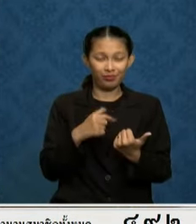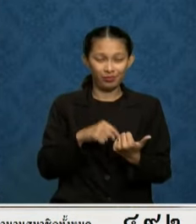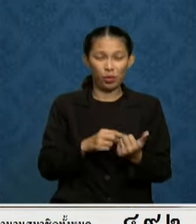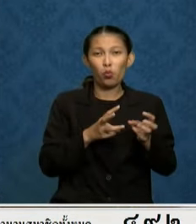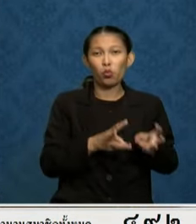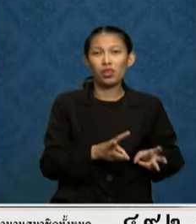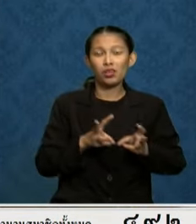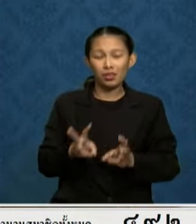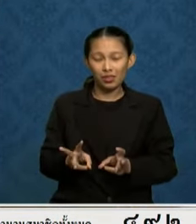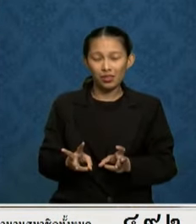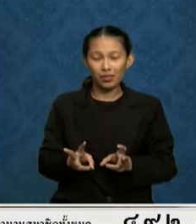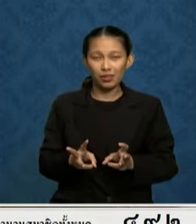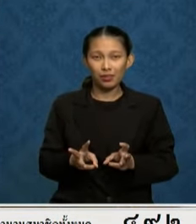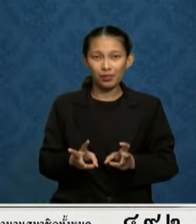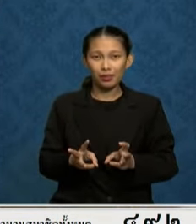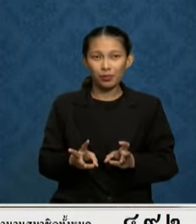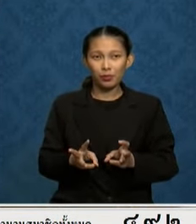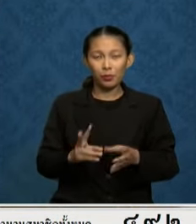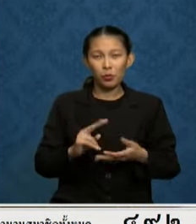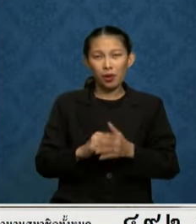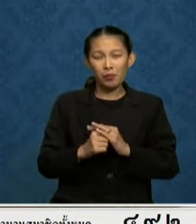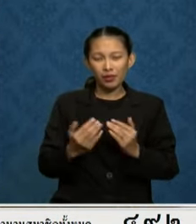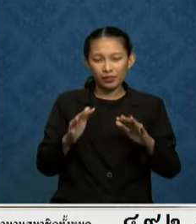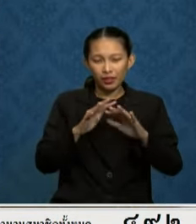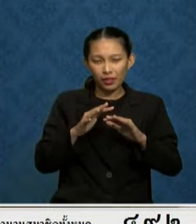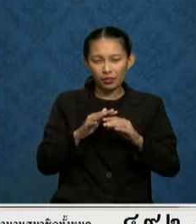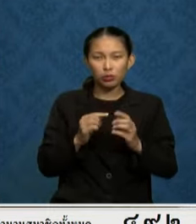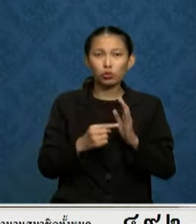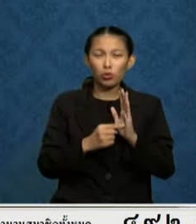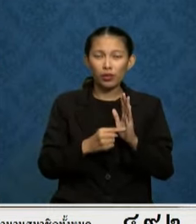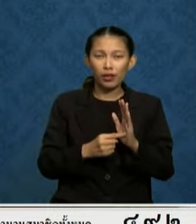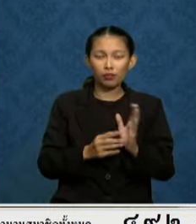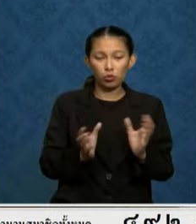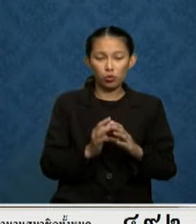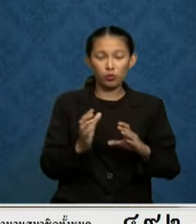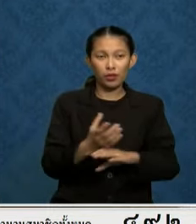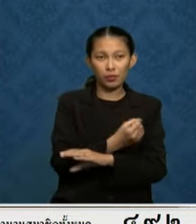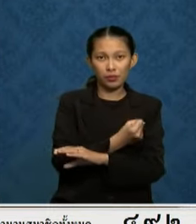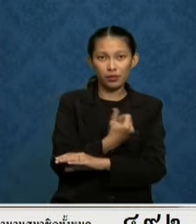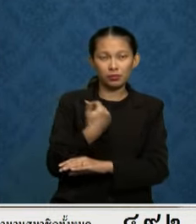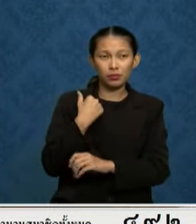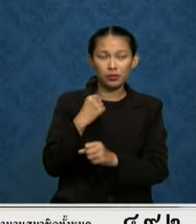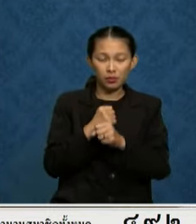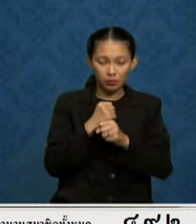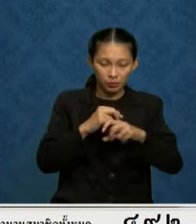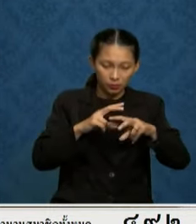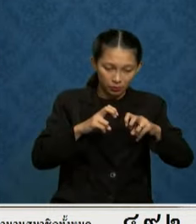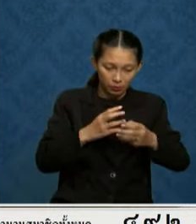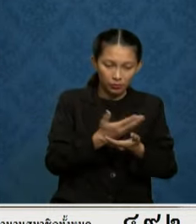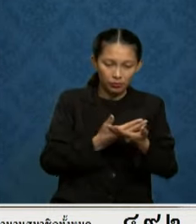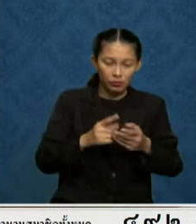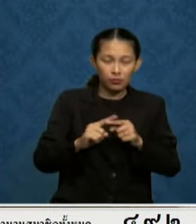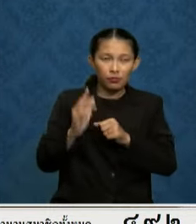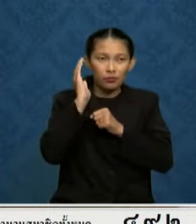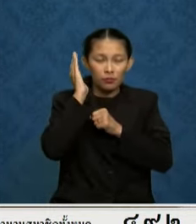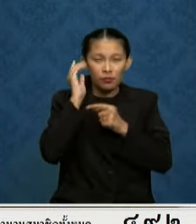วทาง ก็คือเป็ไลลายเพราฉะนั้นภาคการเมืองก็ยงสามารถทจะไปศึกษาไปอภิป